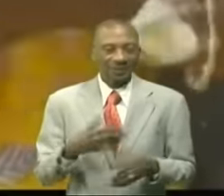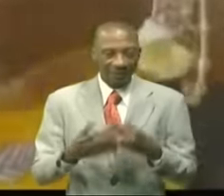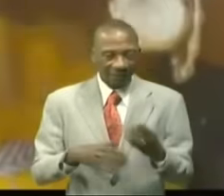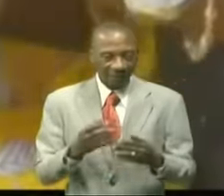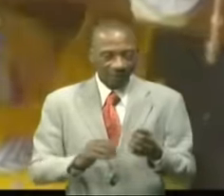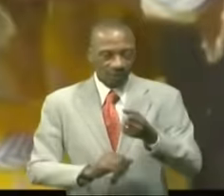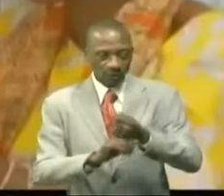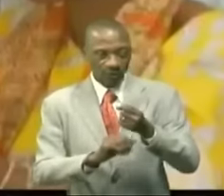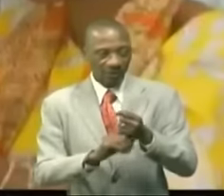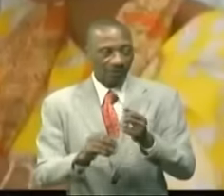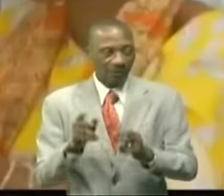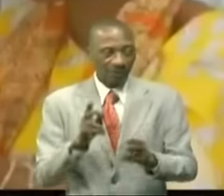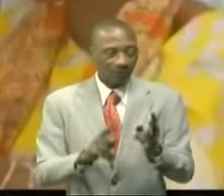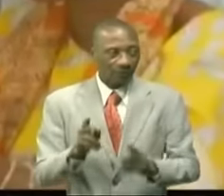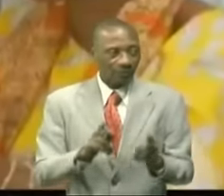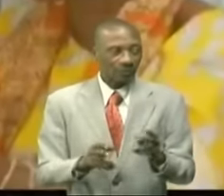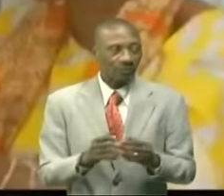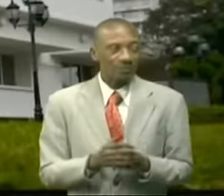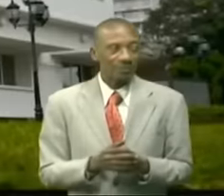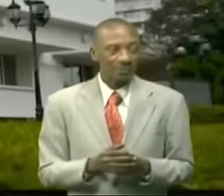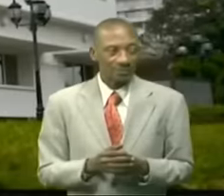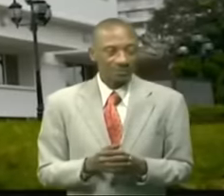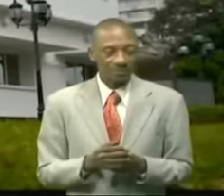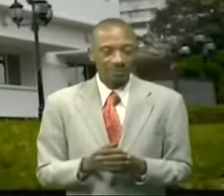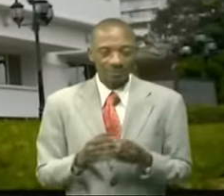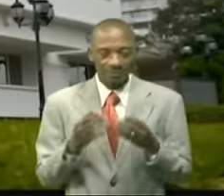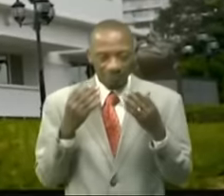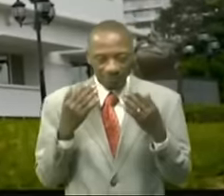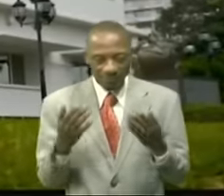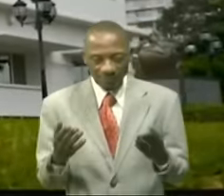mesures figure la réduction des dépenses d'urgence.